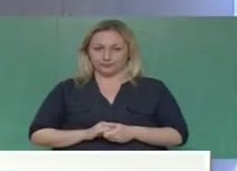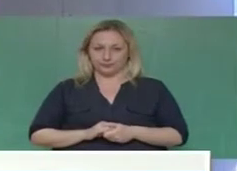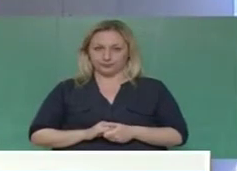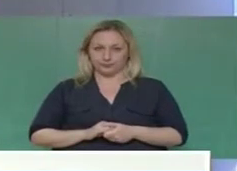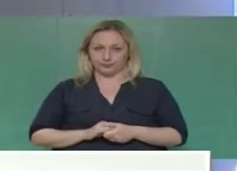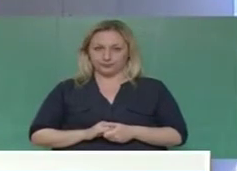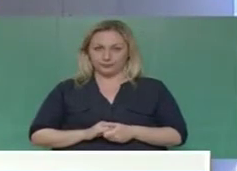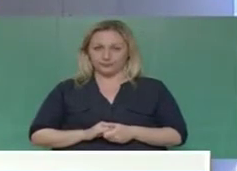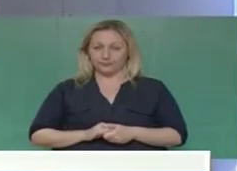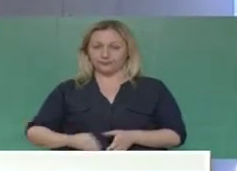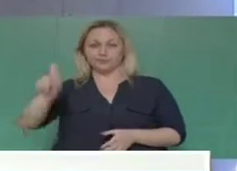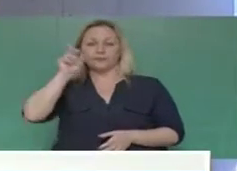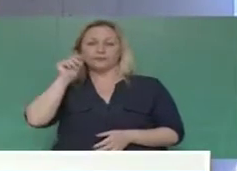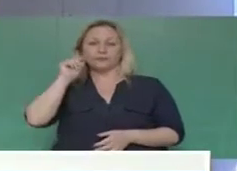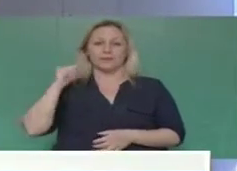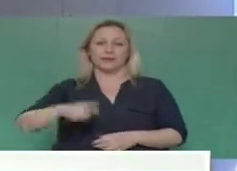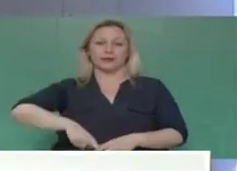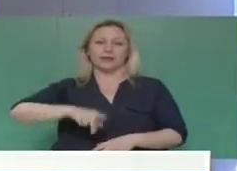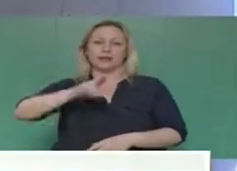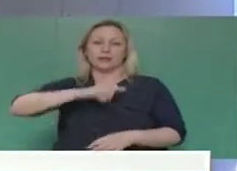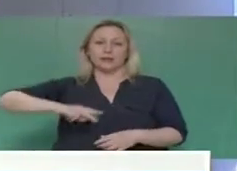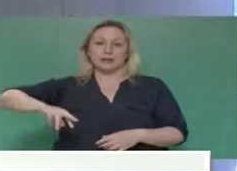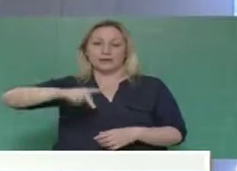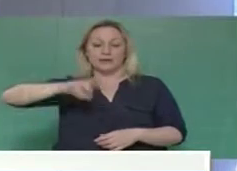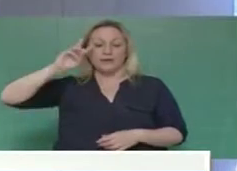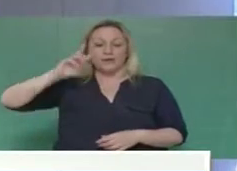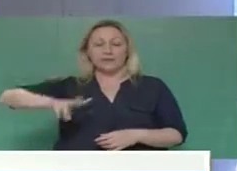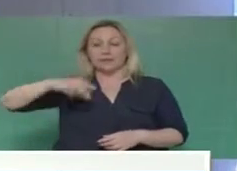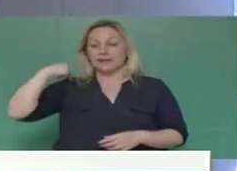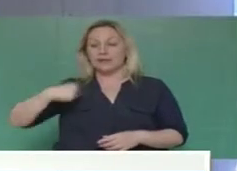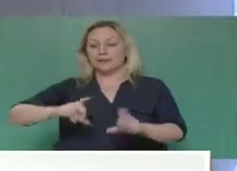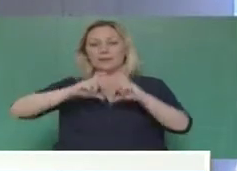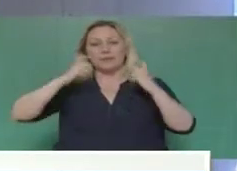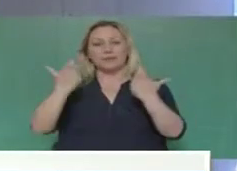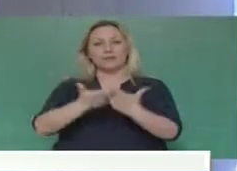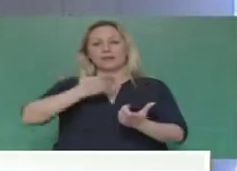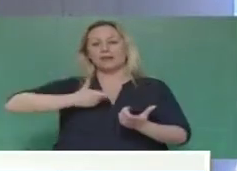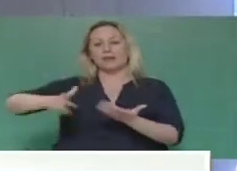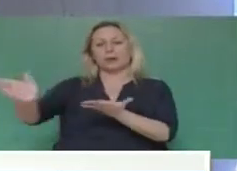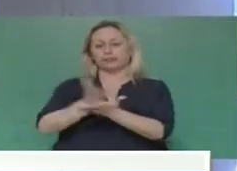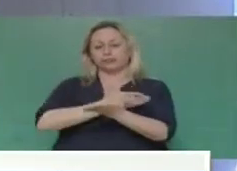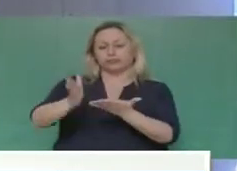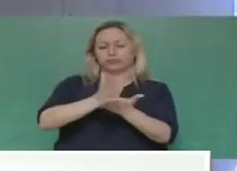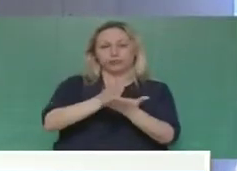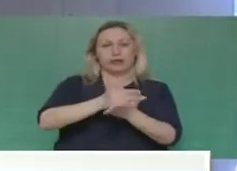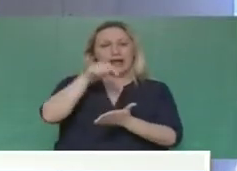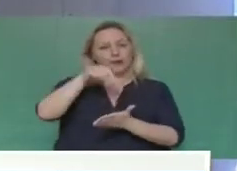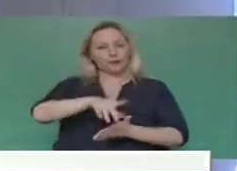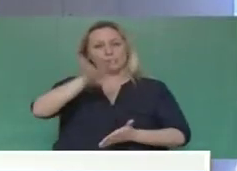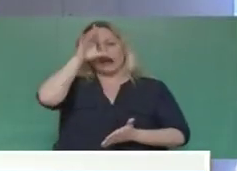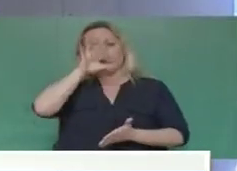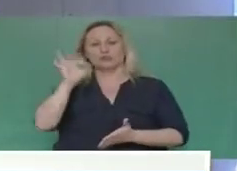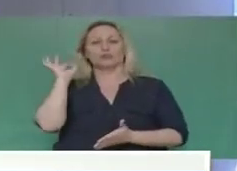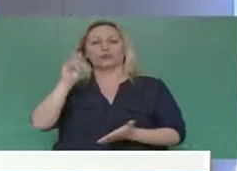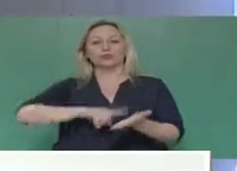Βρισκόμαστε, κυρίες και κύριοι συνάδελφοι, σε μια πλήρη αποσύνθεση της τοπικής αυτοδιοίκησης. Γιατί σε αυτό αποσκοπεί στην πραγματικότητα ο Κλεισθένης